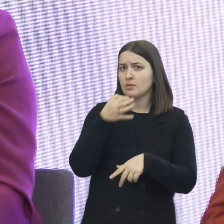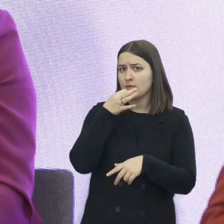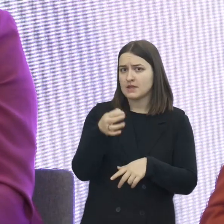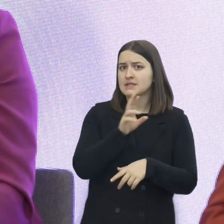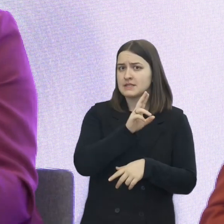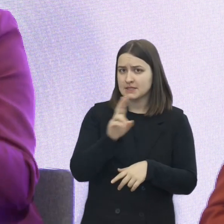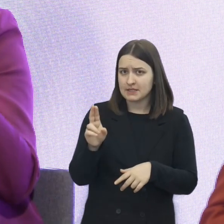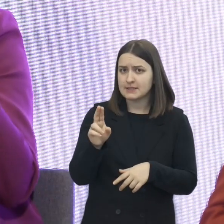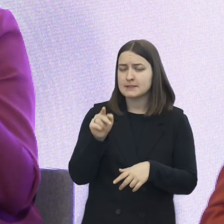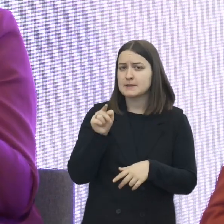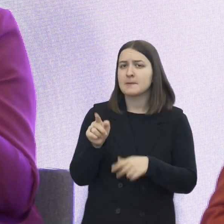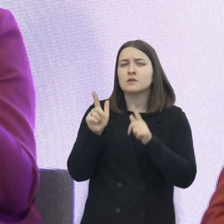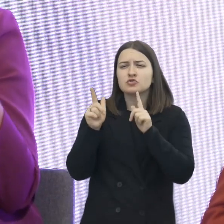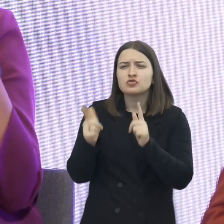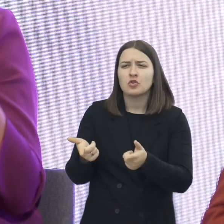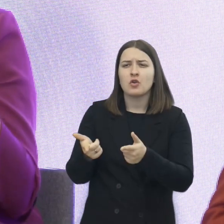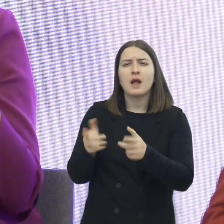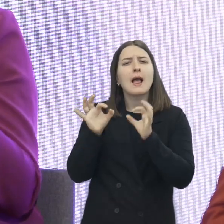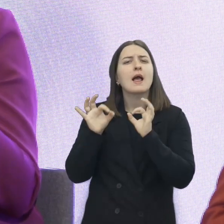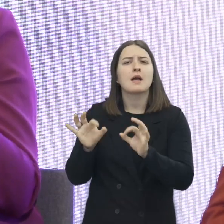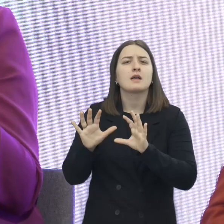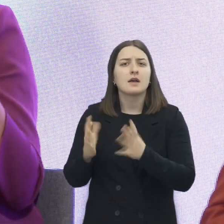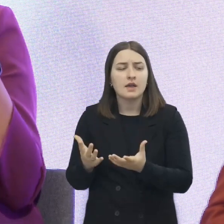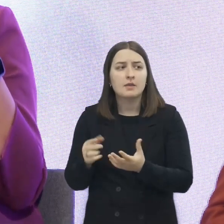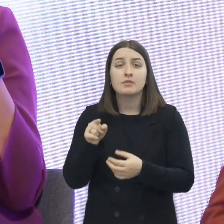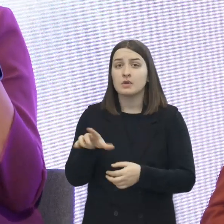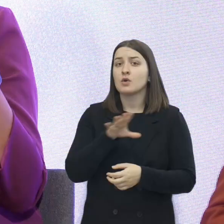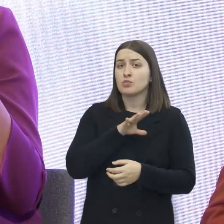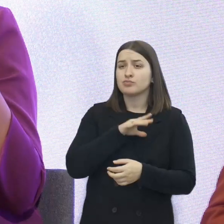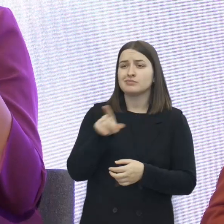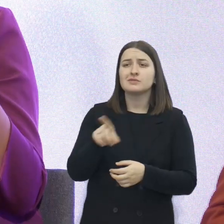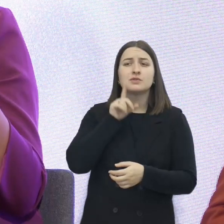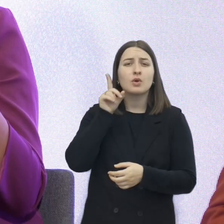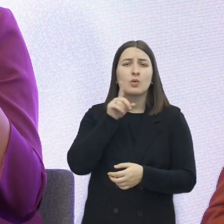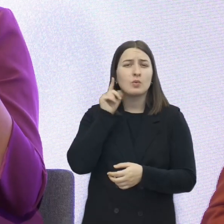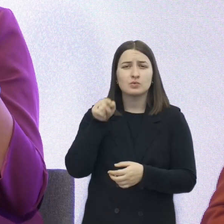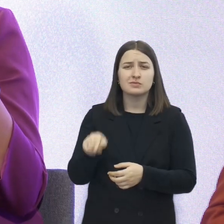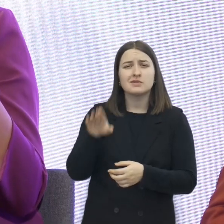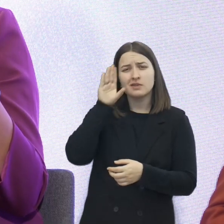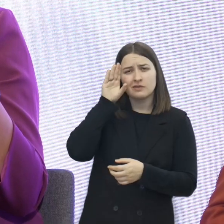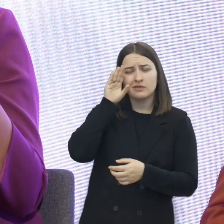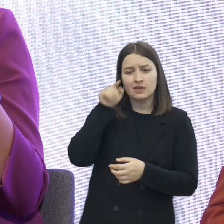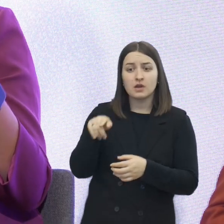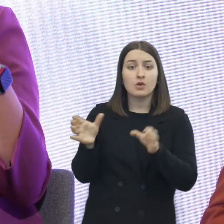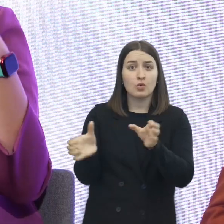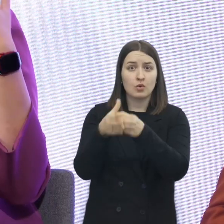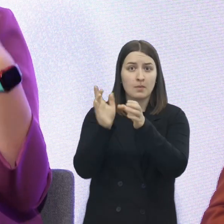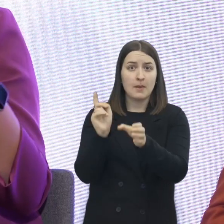labai didelis toksai tas tarpas, kada jauni vaikinai pateko į grupės, kuriuose